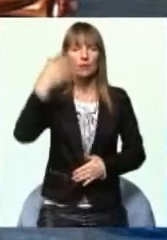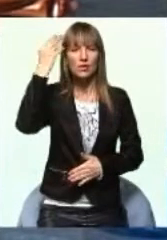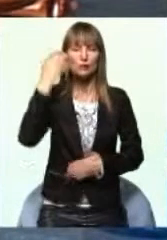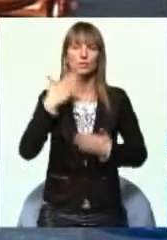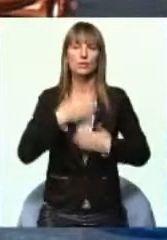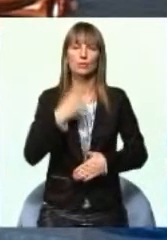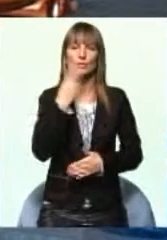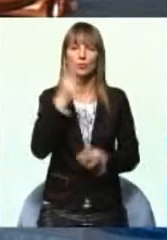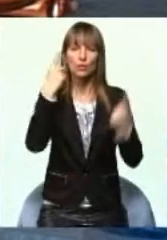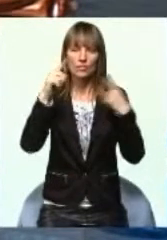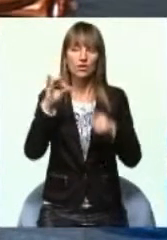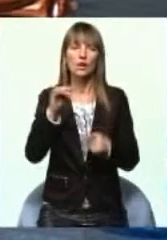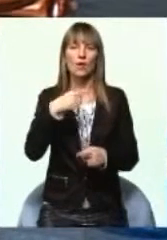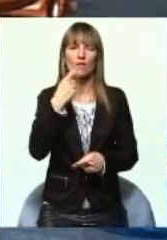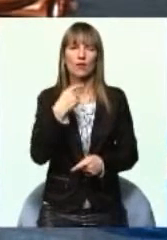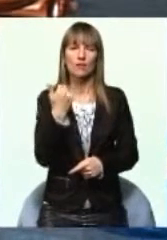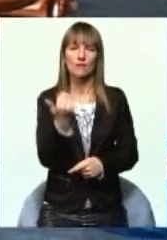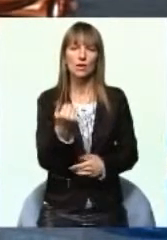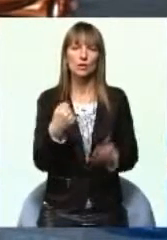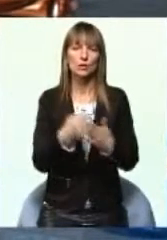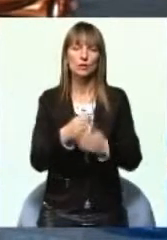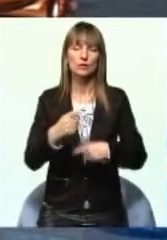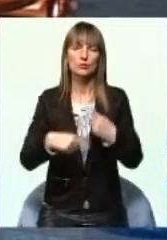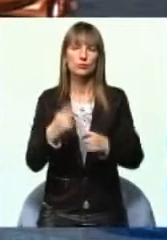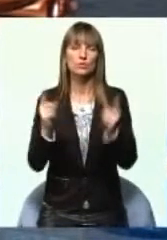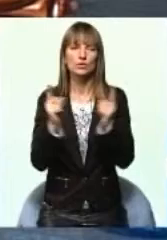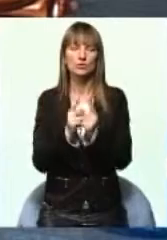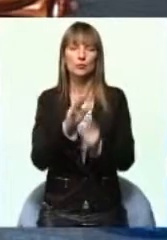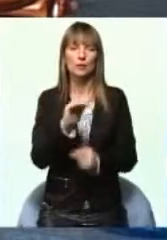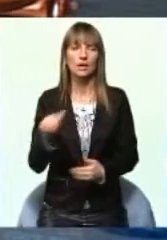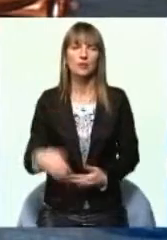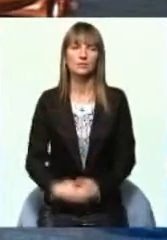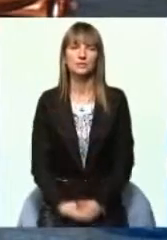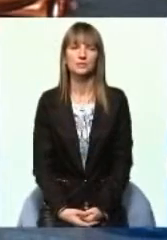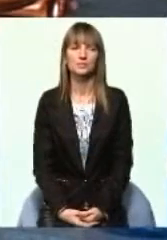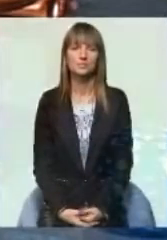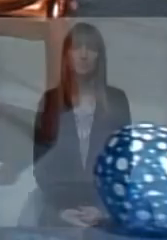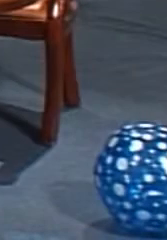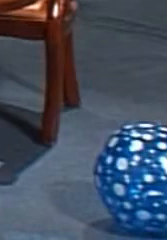приємного перегляду мультфільму і говоримо вам до наступних зустрічей. Па-па!